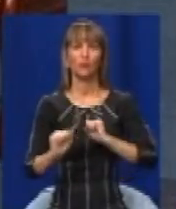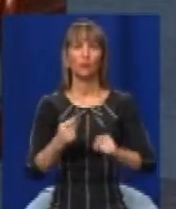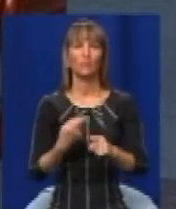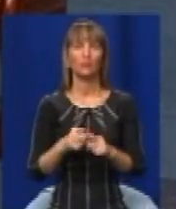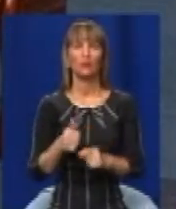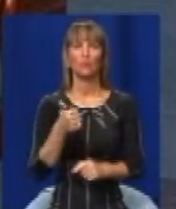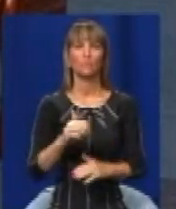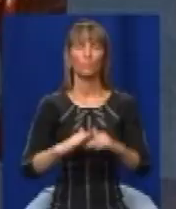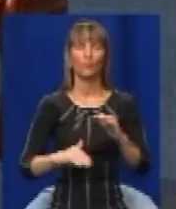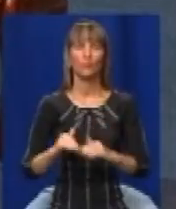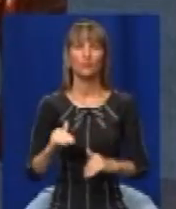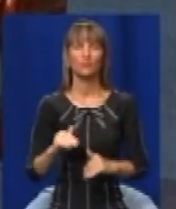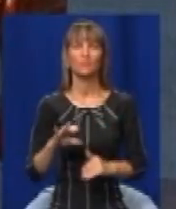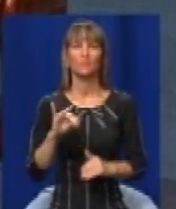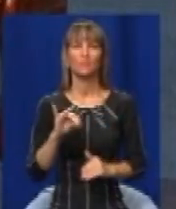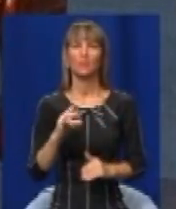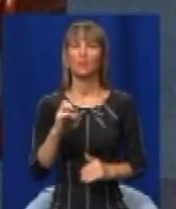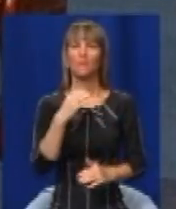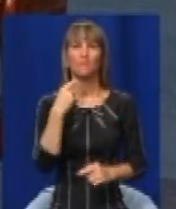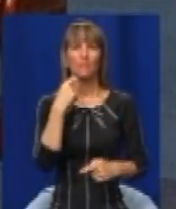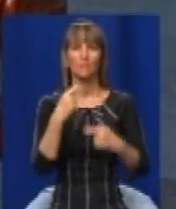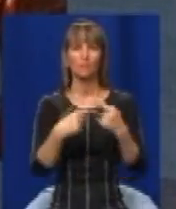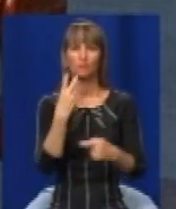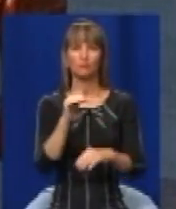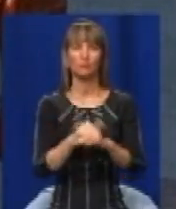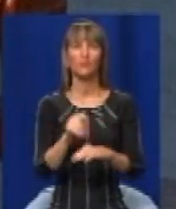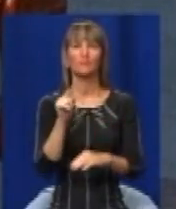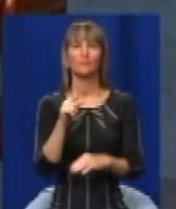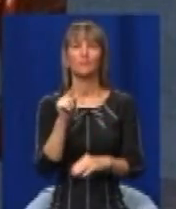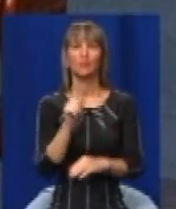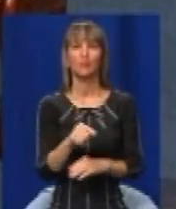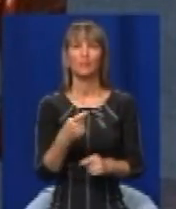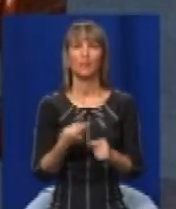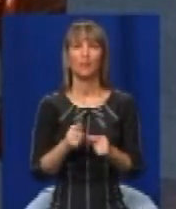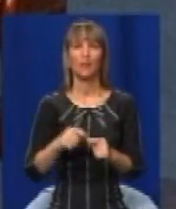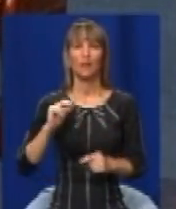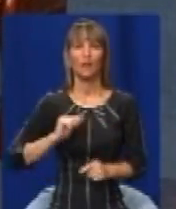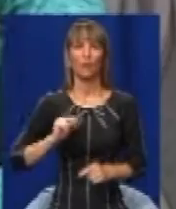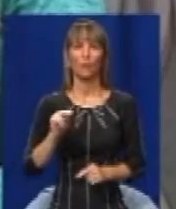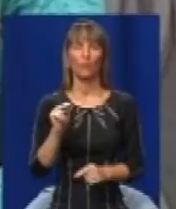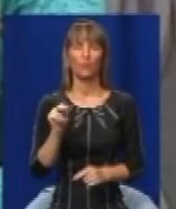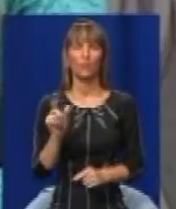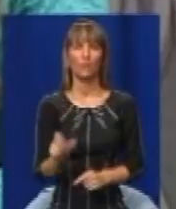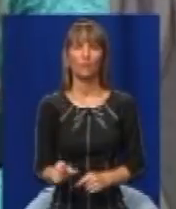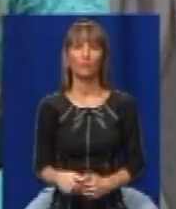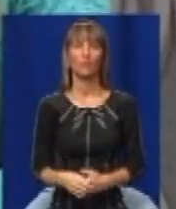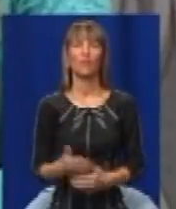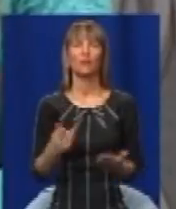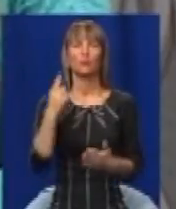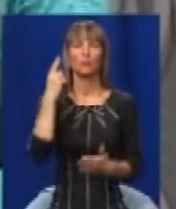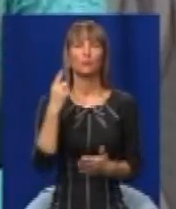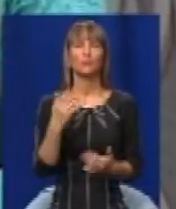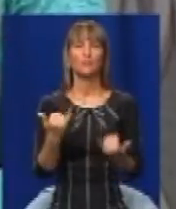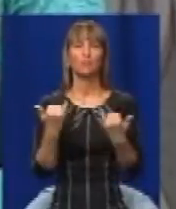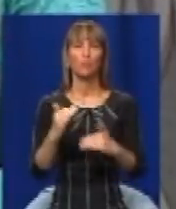крута професія, і не завжди ми помічаємо цих працівників. Як ти думаєш, взагалі,